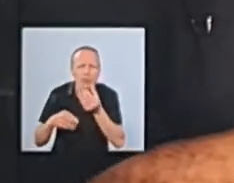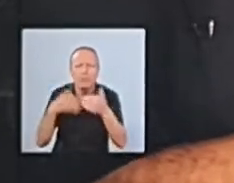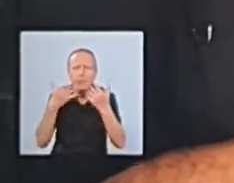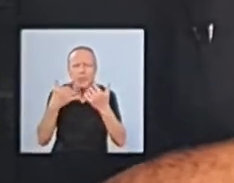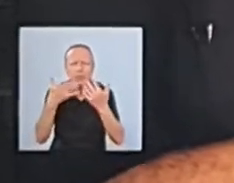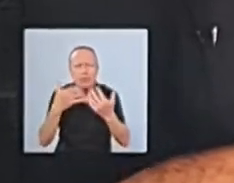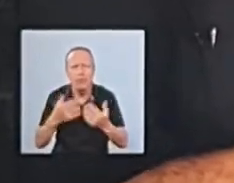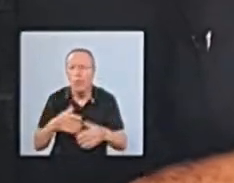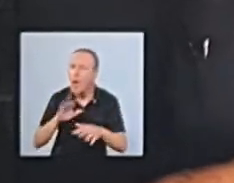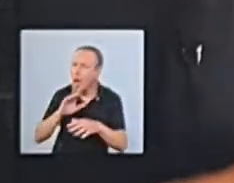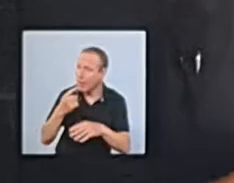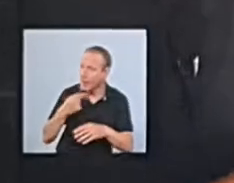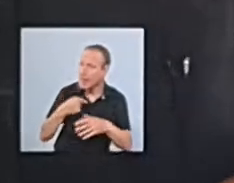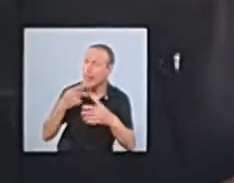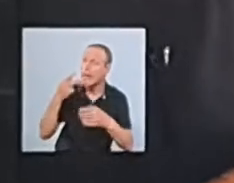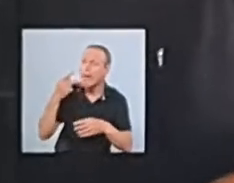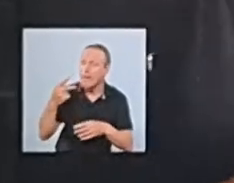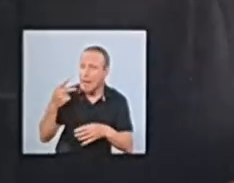שמהסיפור פרנס הזה,